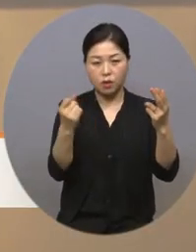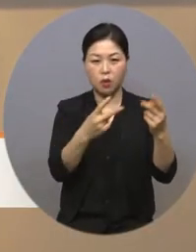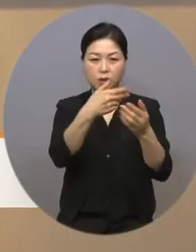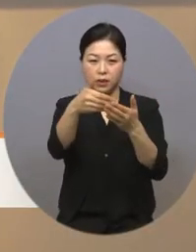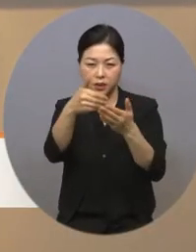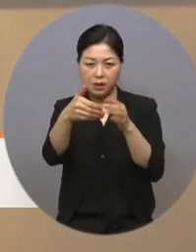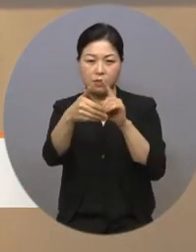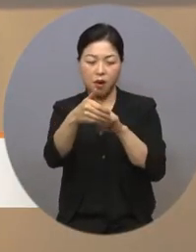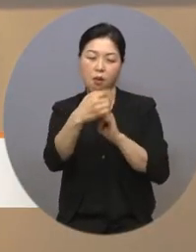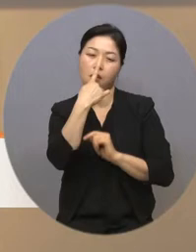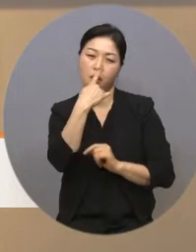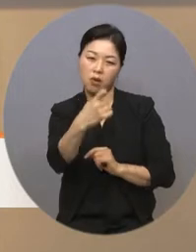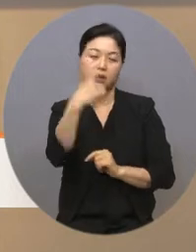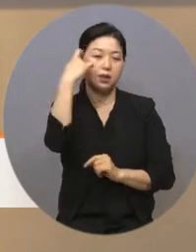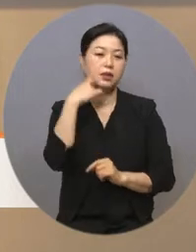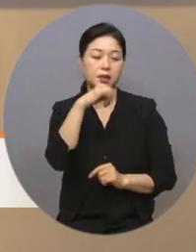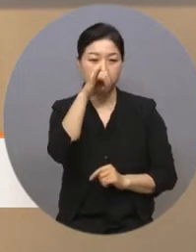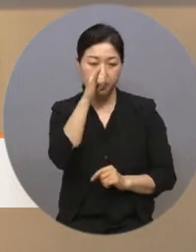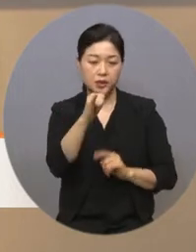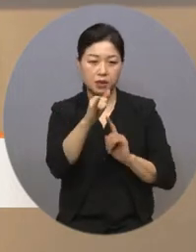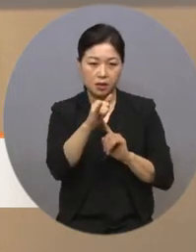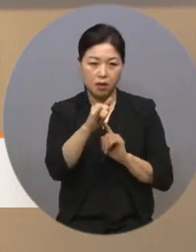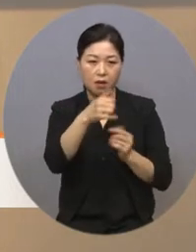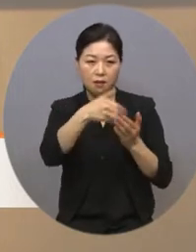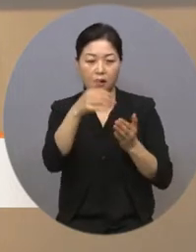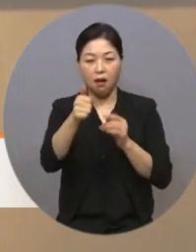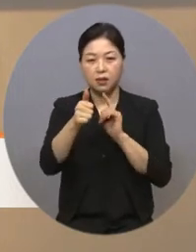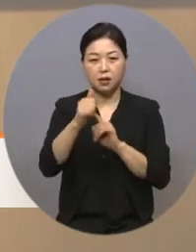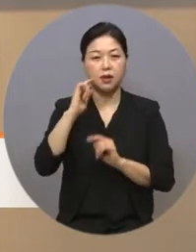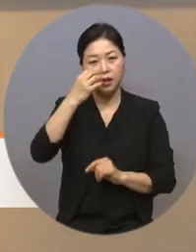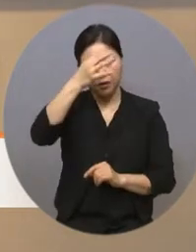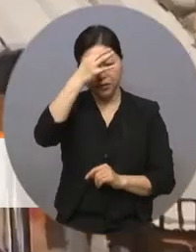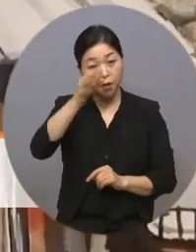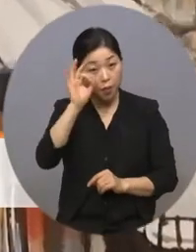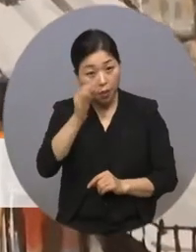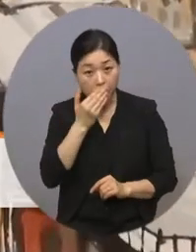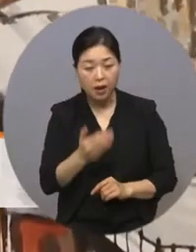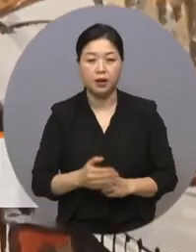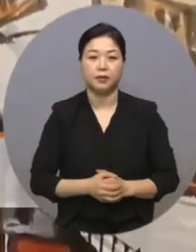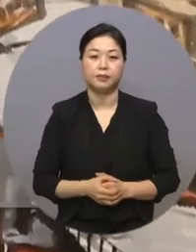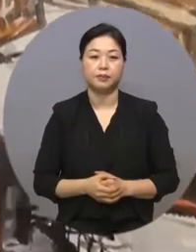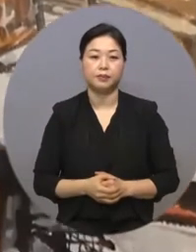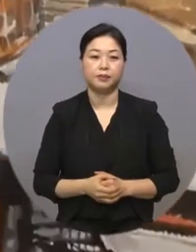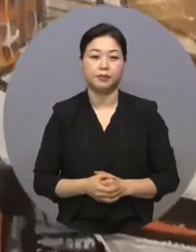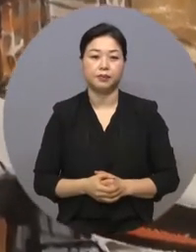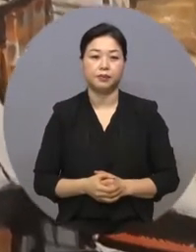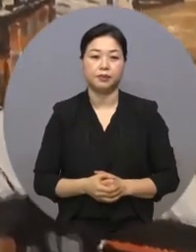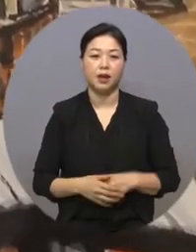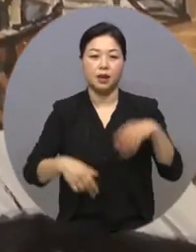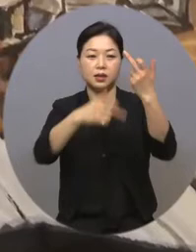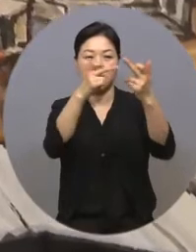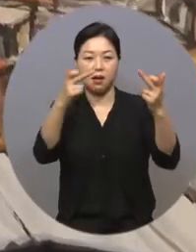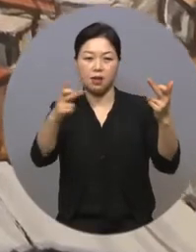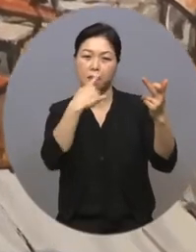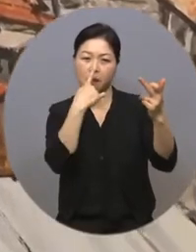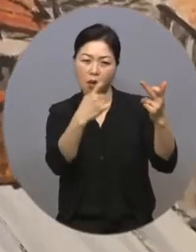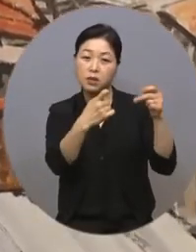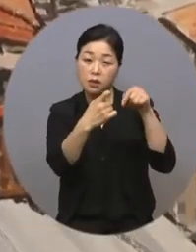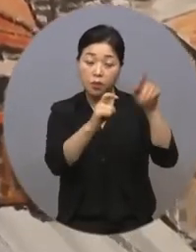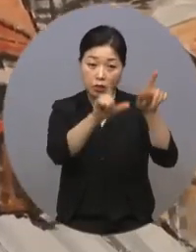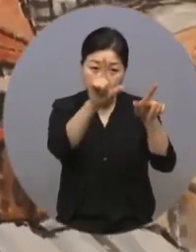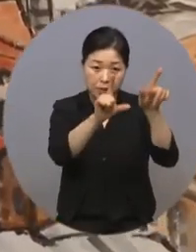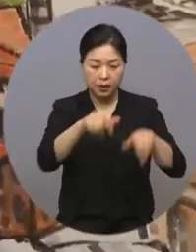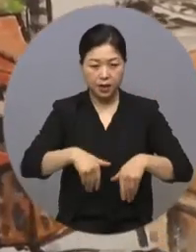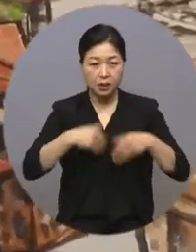해 작가의 예술 세계가 고스란히 녹아 있습니다. 웅장한 자연의 비경을 따뜻하고